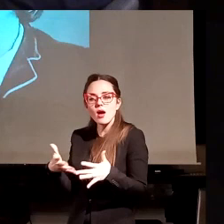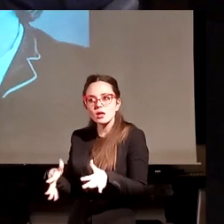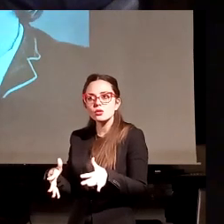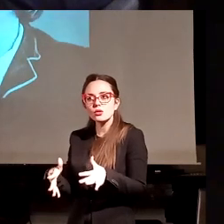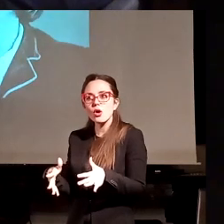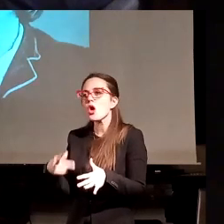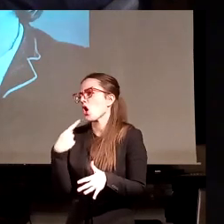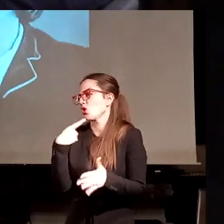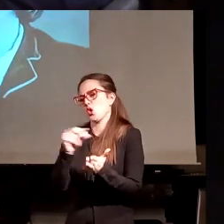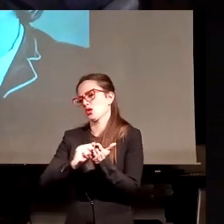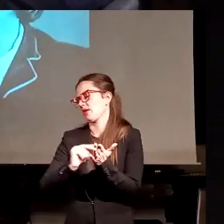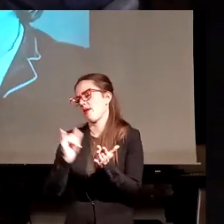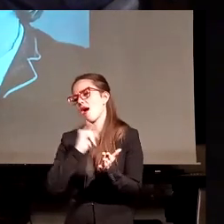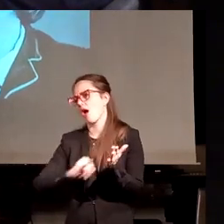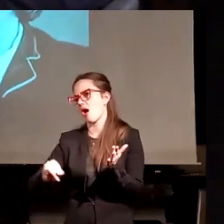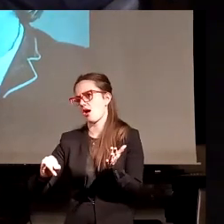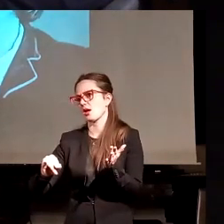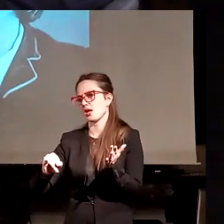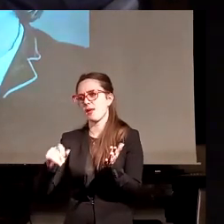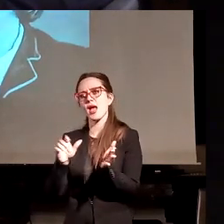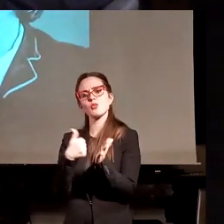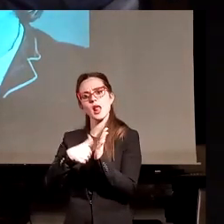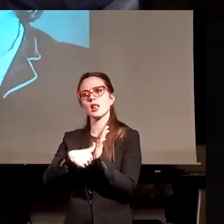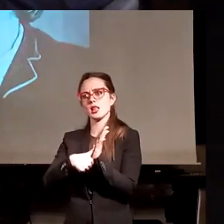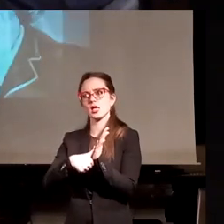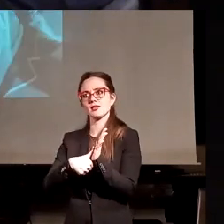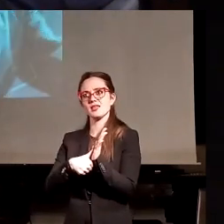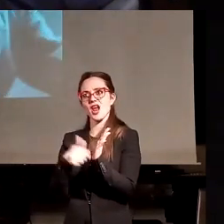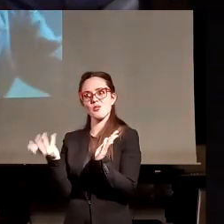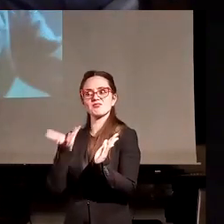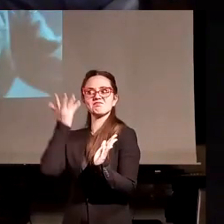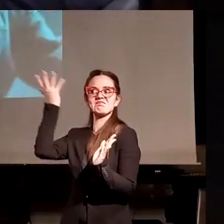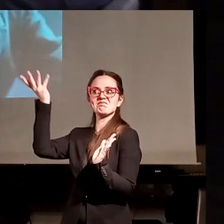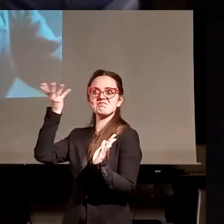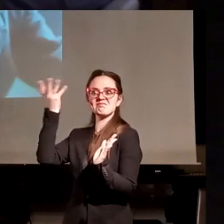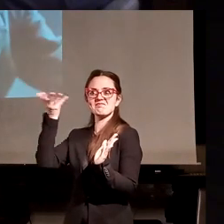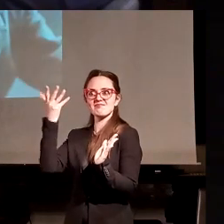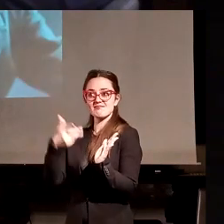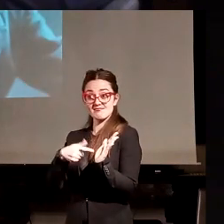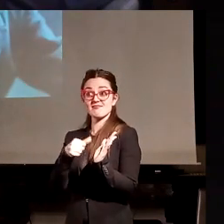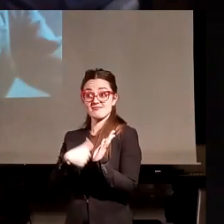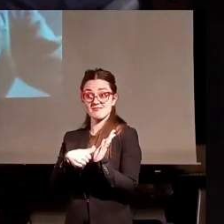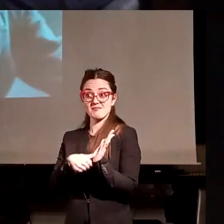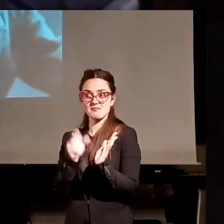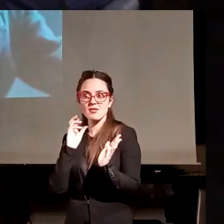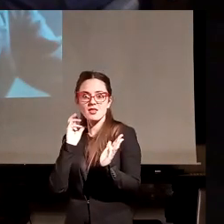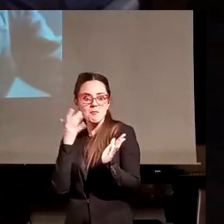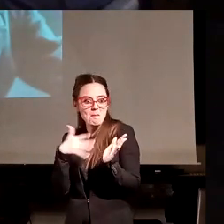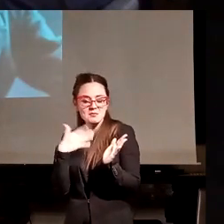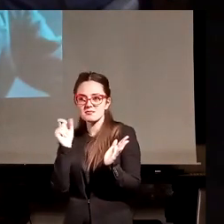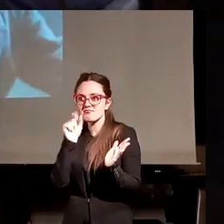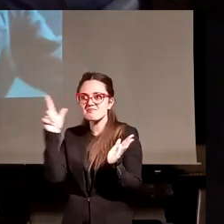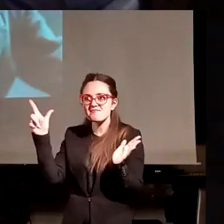in un dosaggio eccetera ma in una lettera con un elogio stratosferico è sorprendente perché io